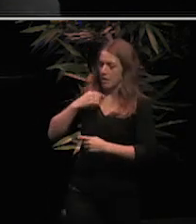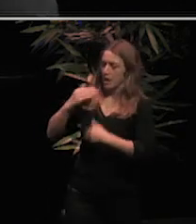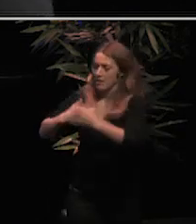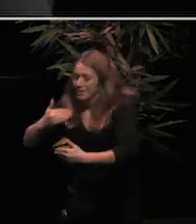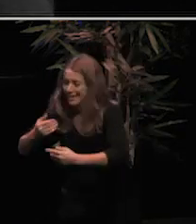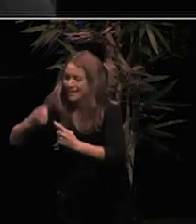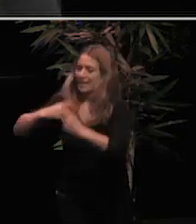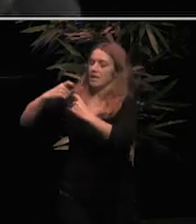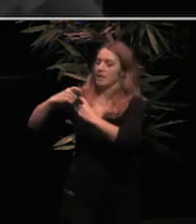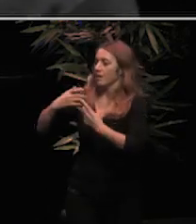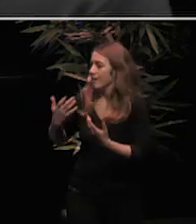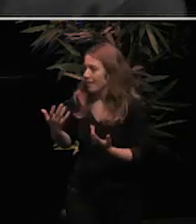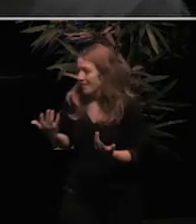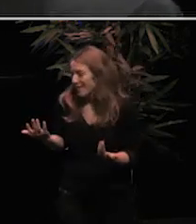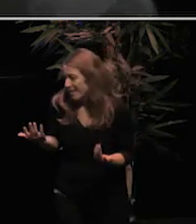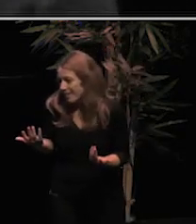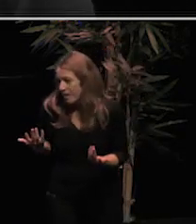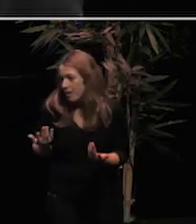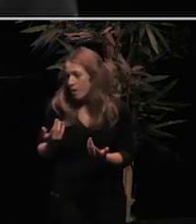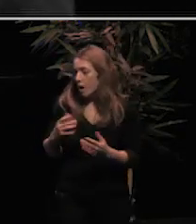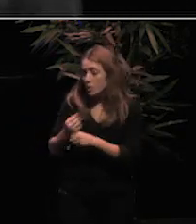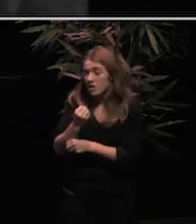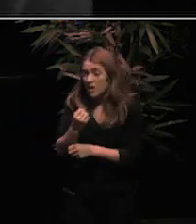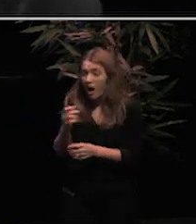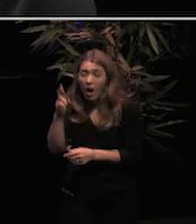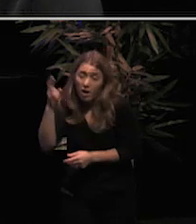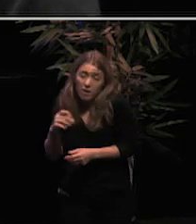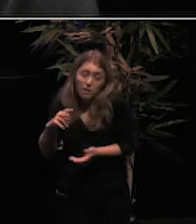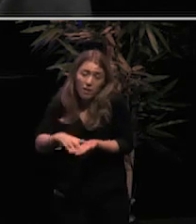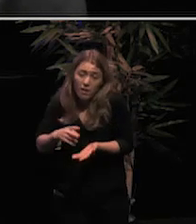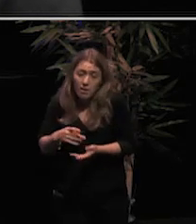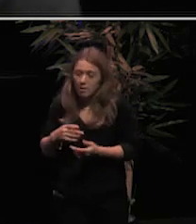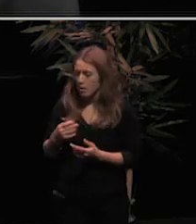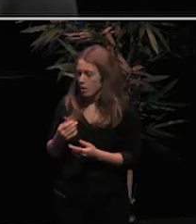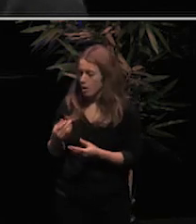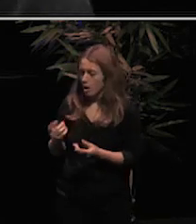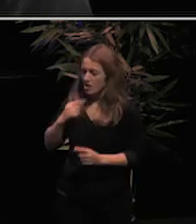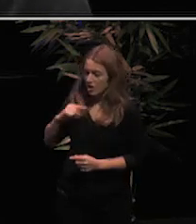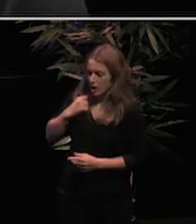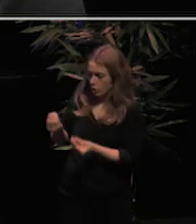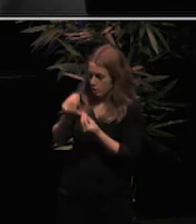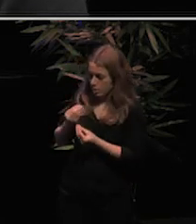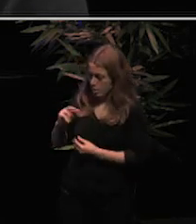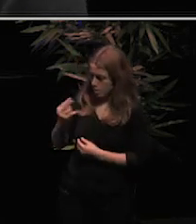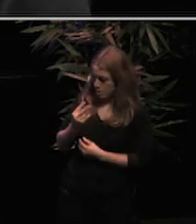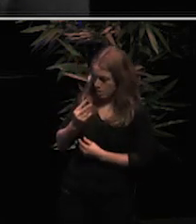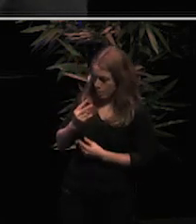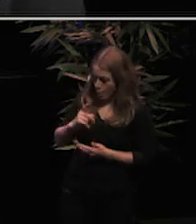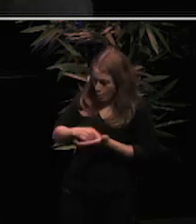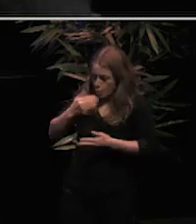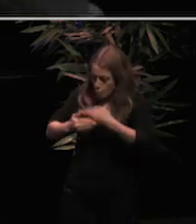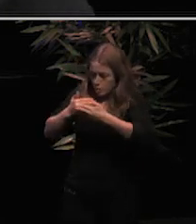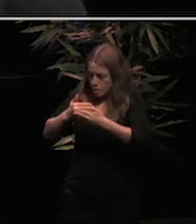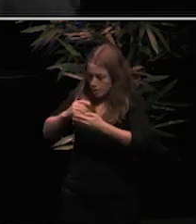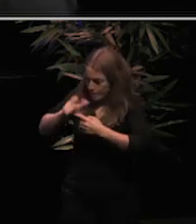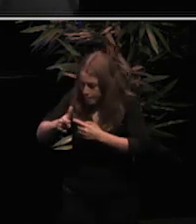gagne très peu ou pas souvent. Et donc ces échecs en fait, vous permettent de vous construire, de vous remettre en question et puis d'avancer encore